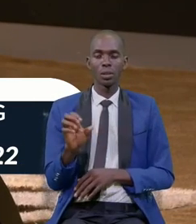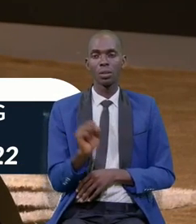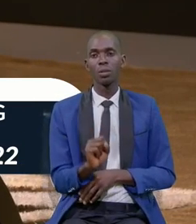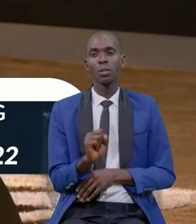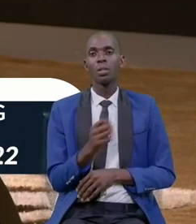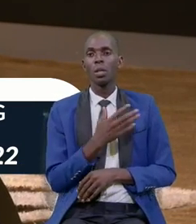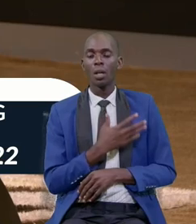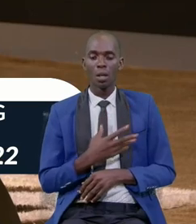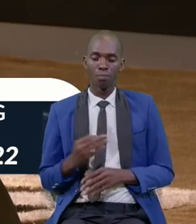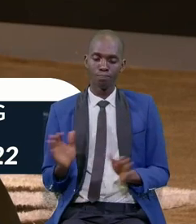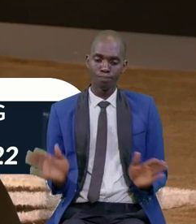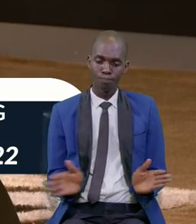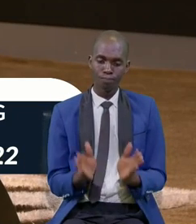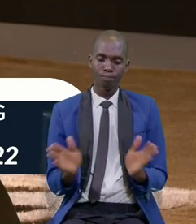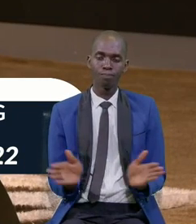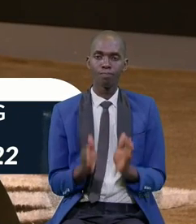les exhortant,